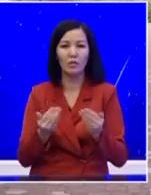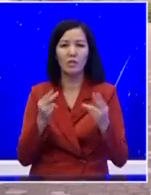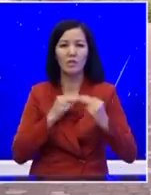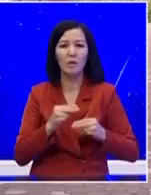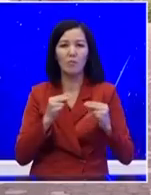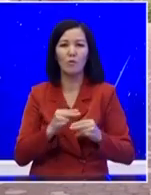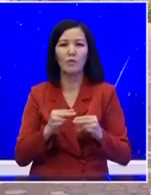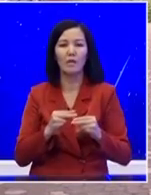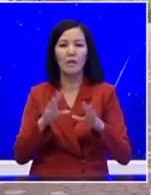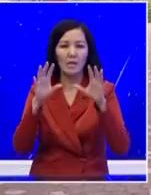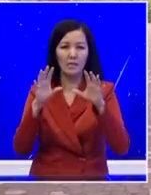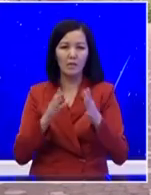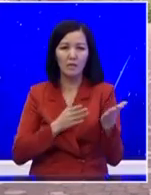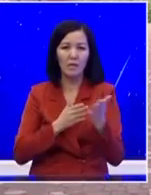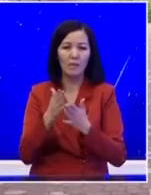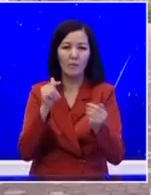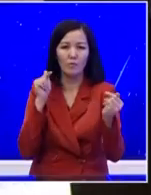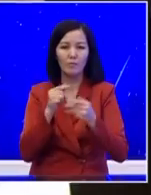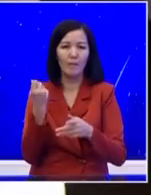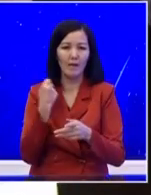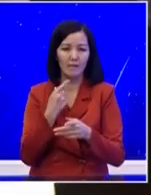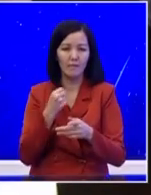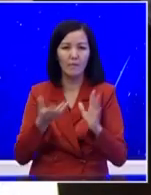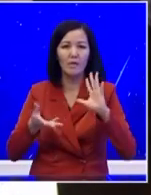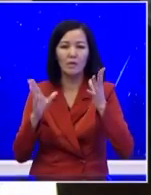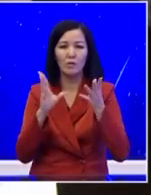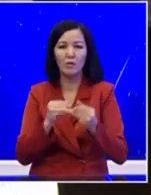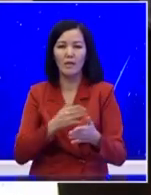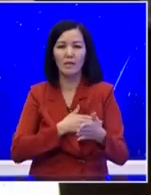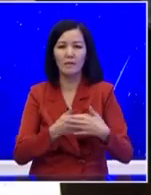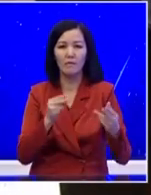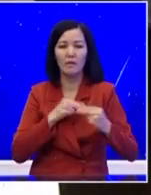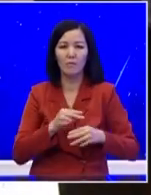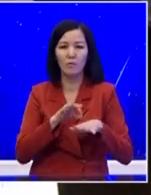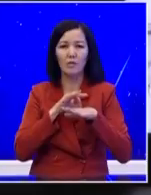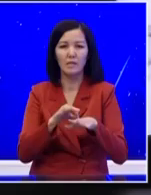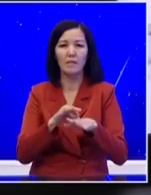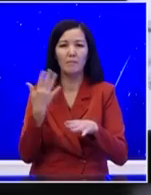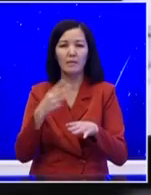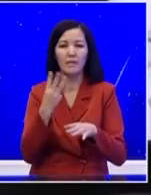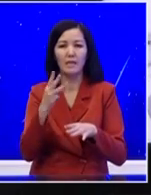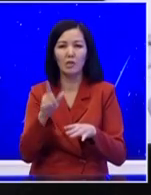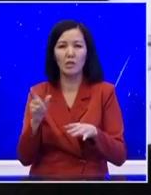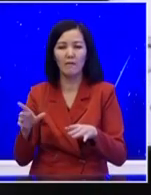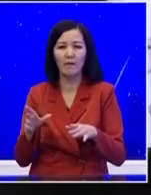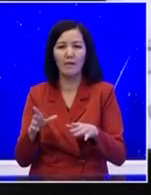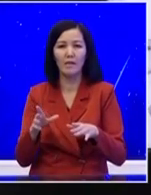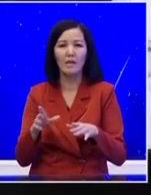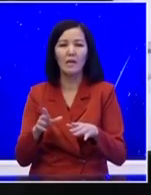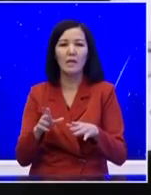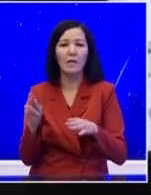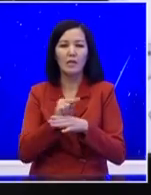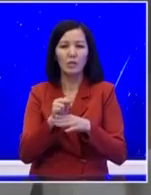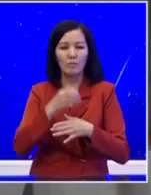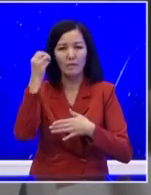Сейчас работа блюстителей закона направлена на борьбу с пьянством. Результаты их активной работы стали 53 человека, направленные в